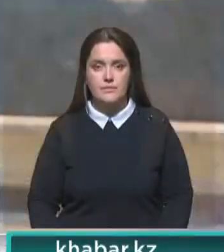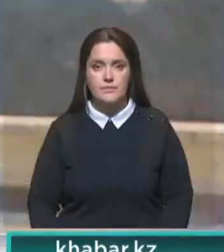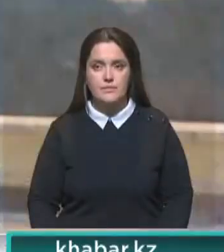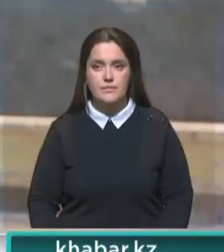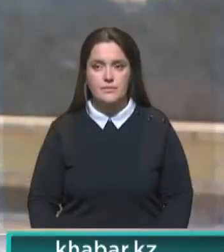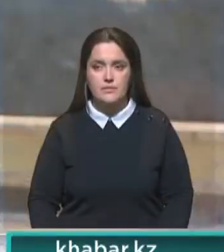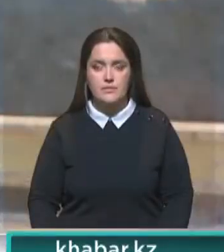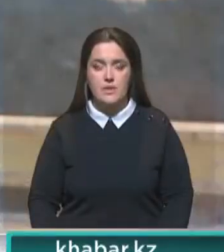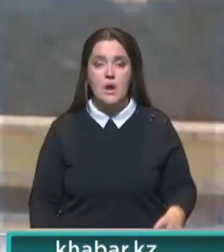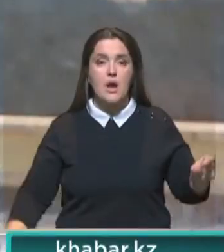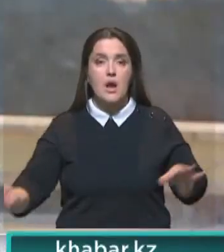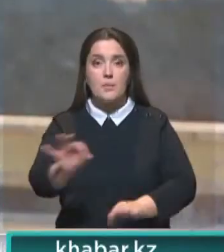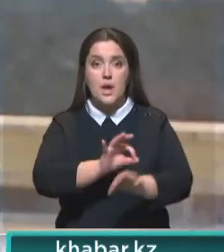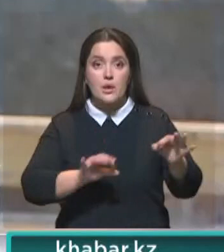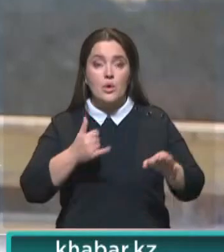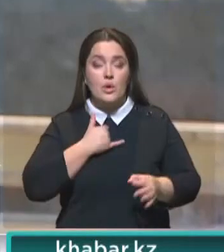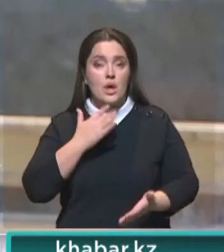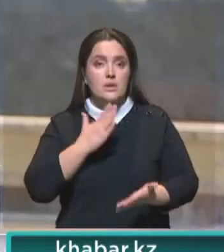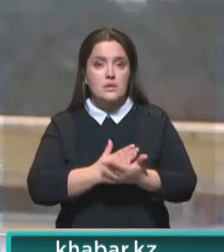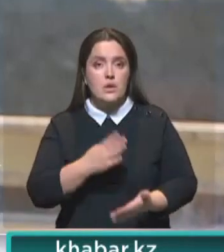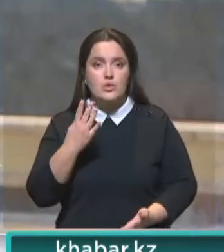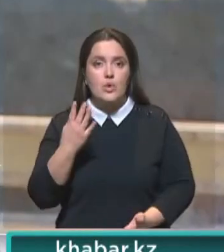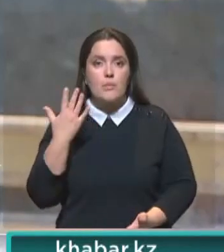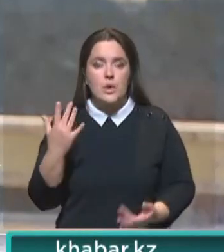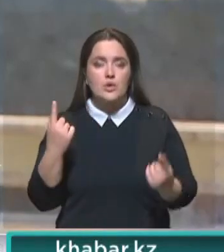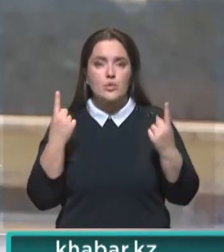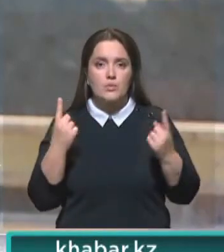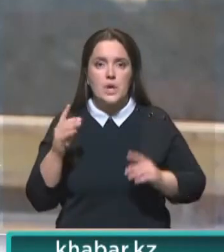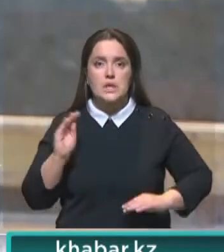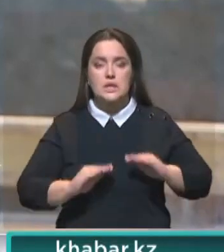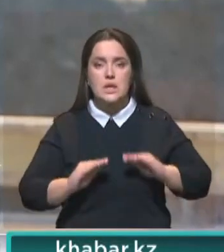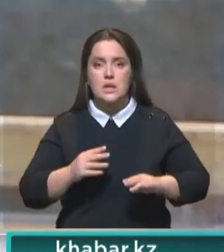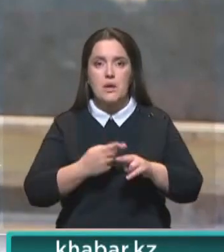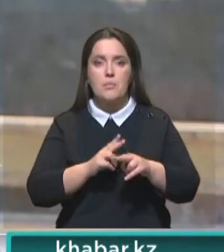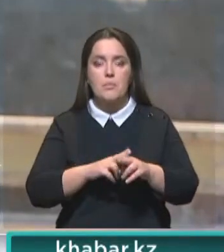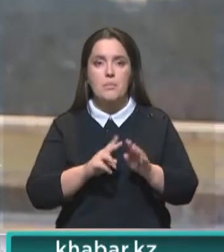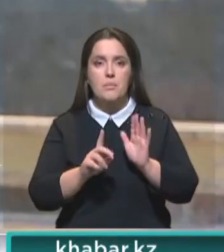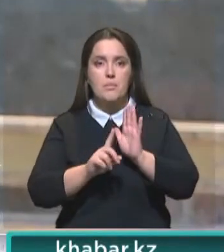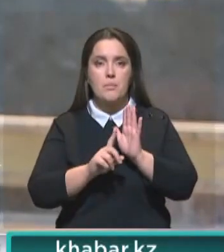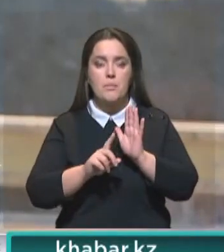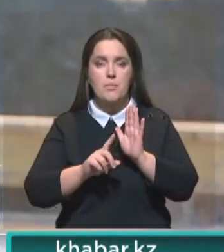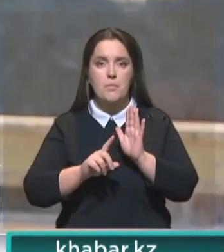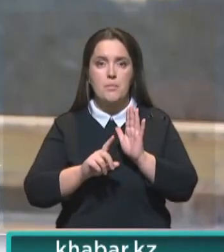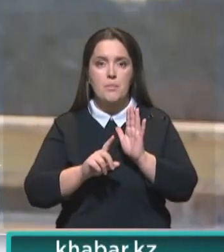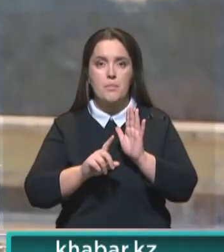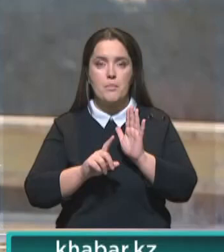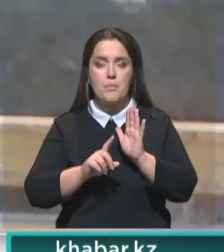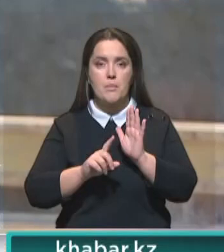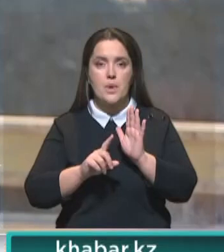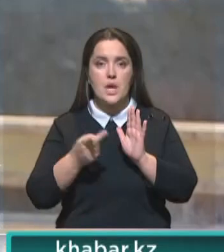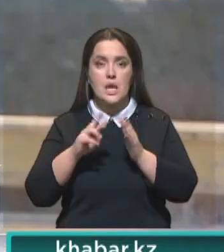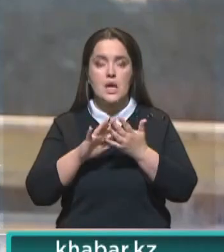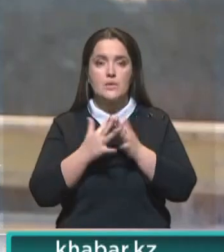В рамках проекта у нас предусмотрено 45 крупных искусственных сооружений. Это проезды, путепроводы для